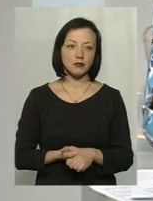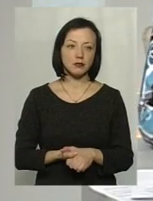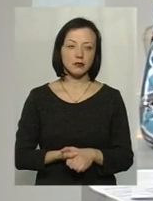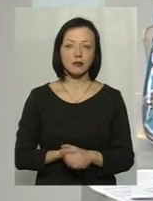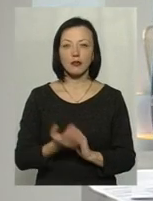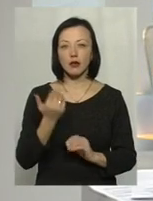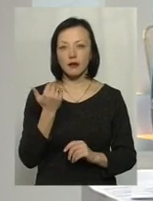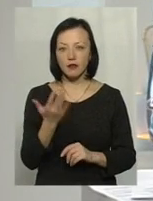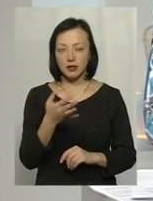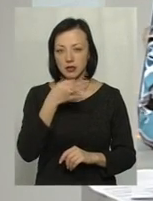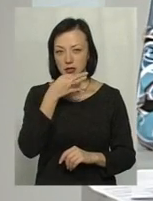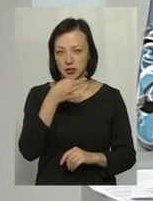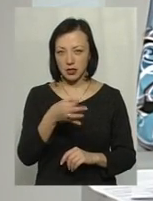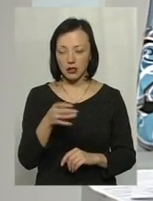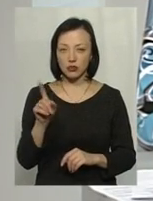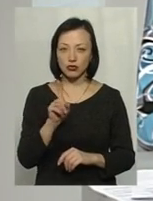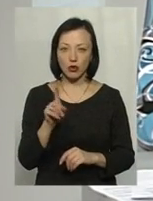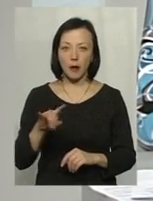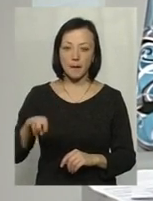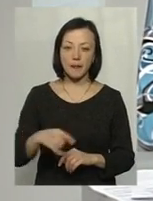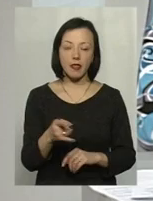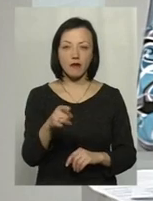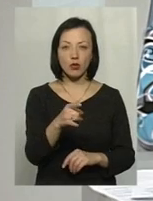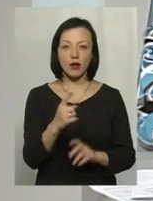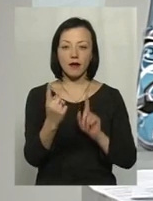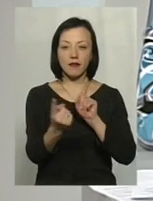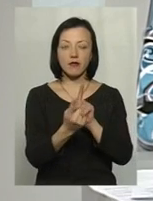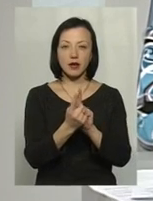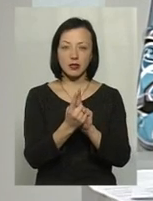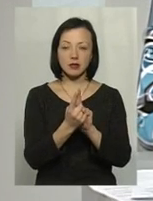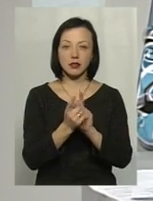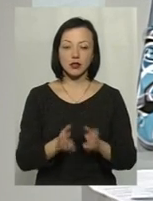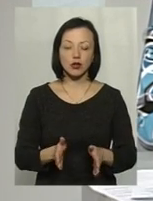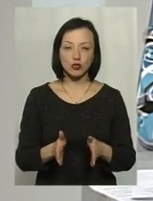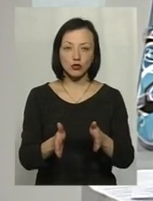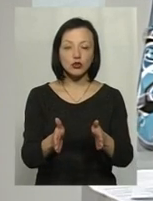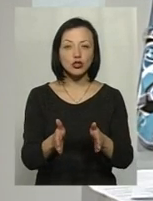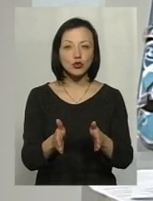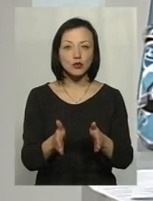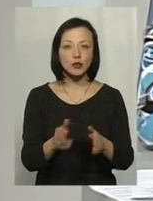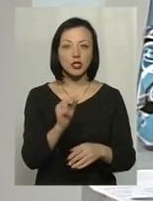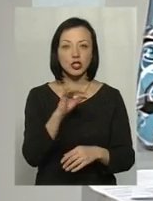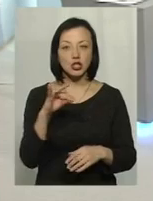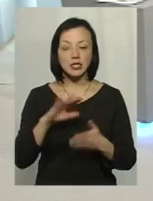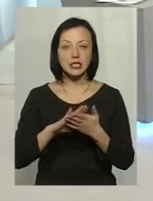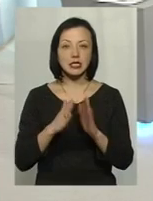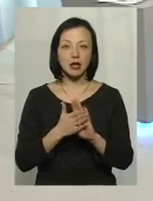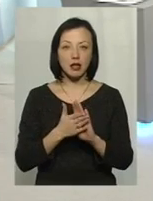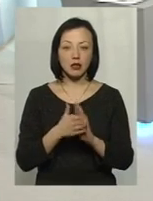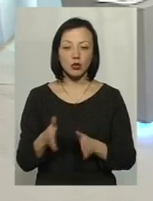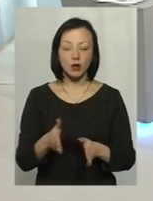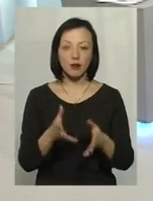ви зазначили, що маневрування, виїзд на зустрічну смугу, чи стан доріг впливає